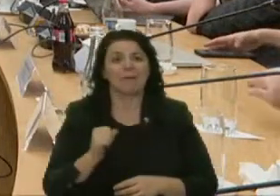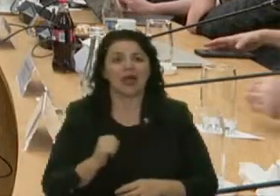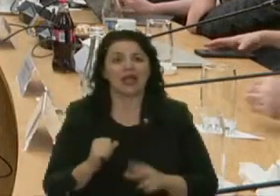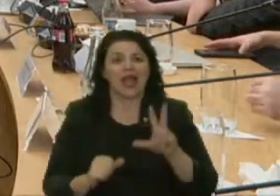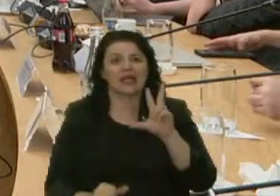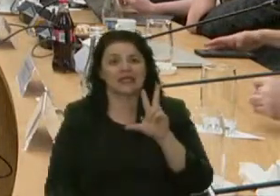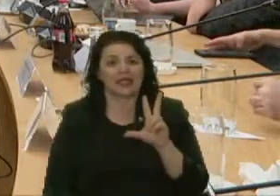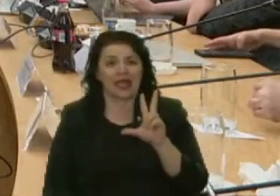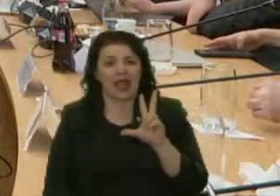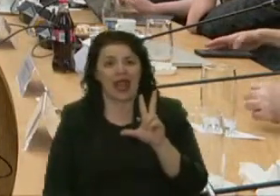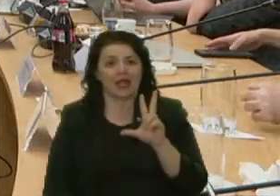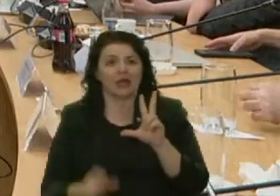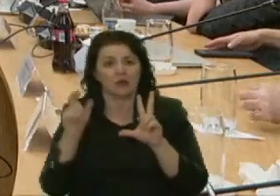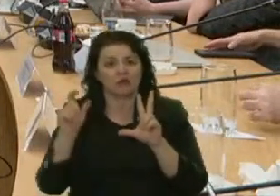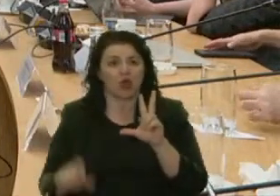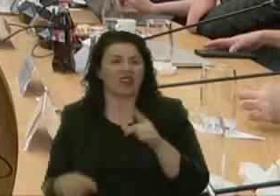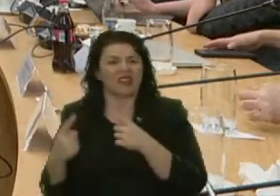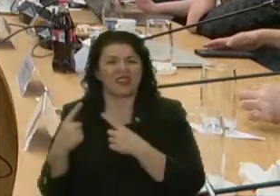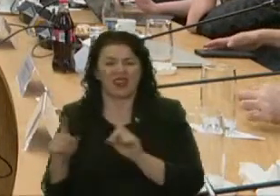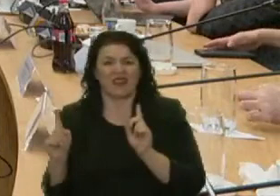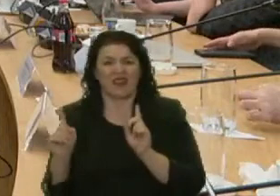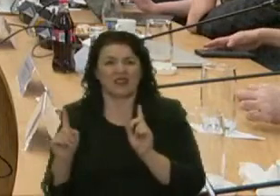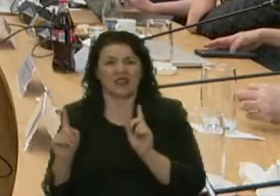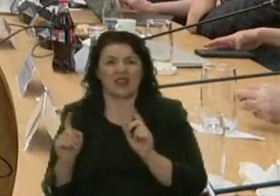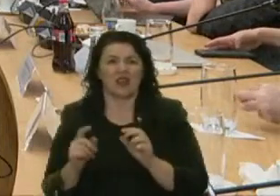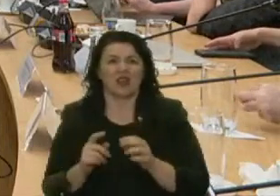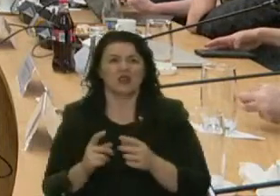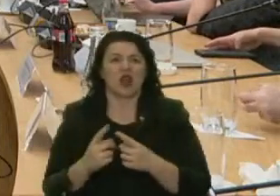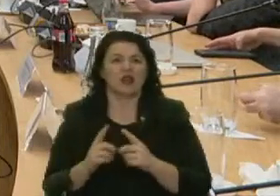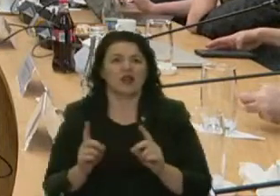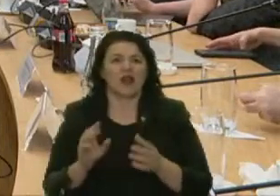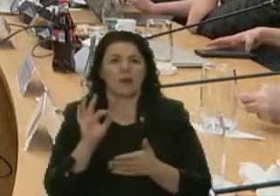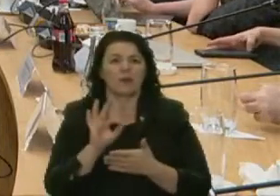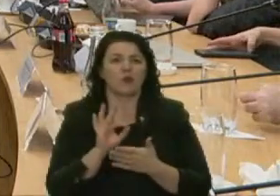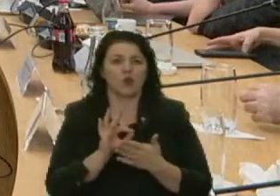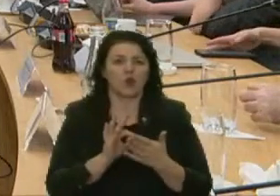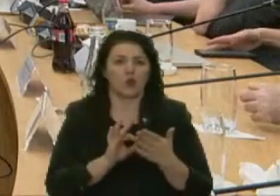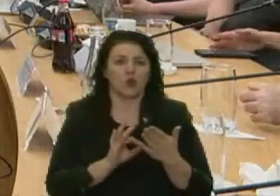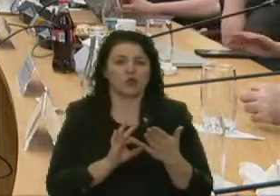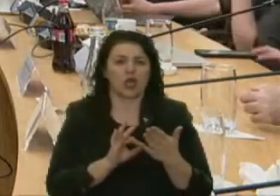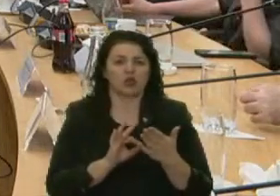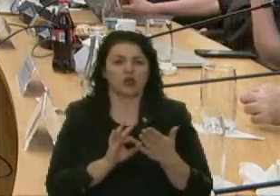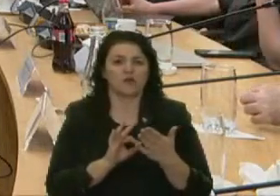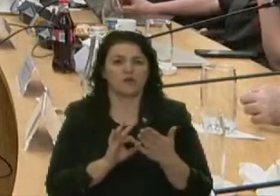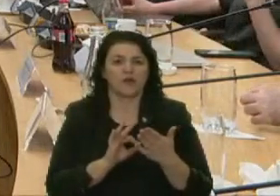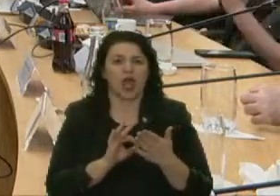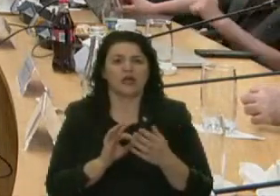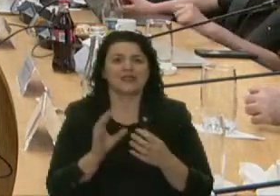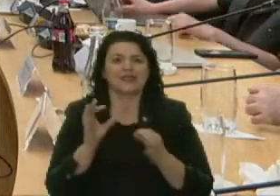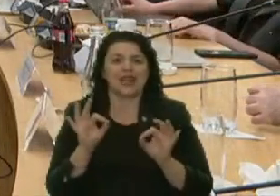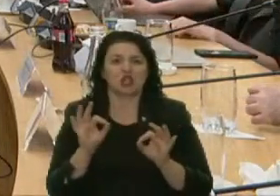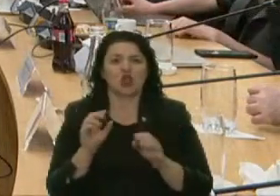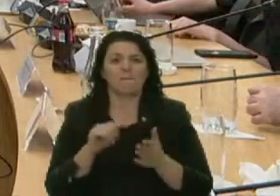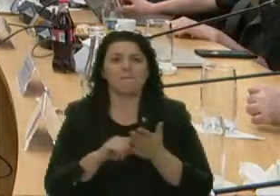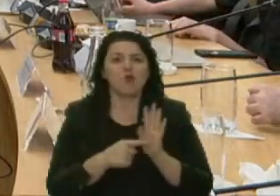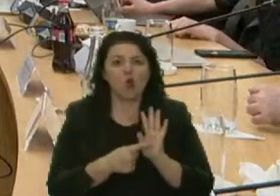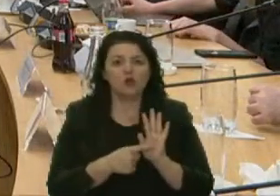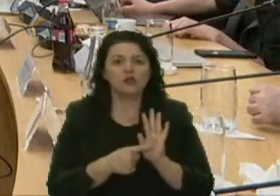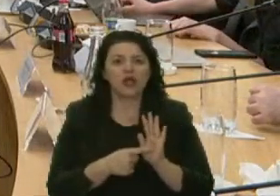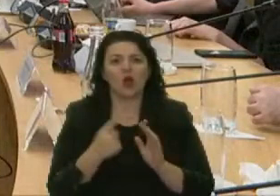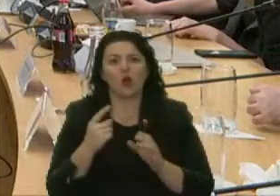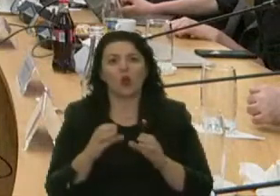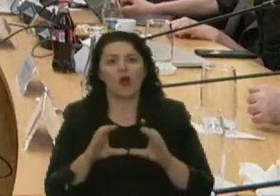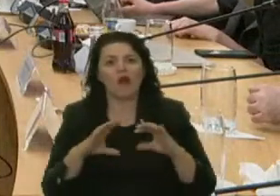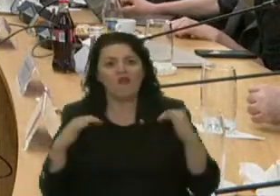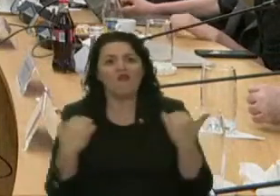evaluatori diferiți iar în cazul unei indiferență de de interpretare ce face ca punctajul să difere mai mult de 10 puncte un forum